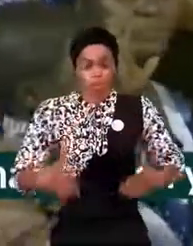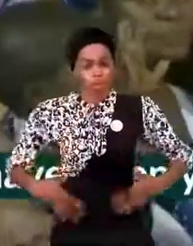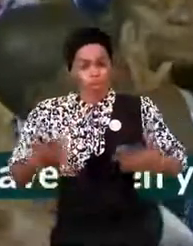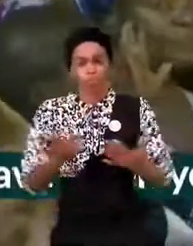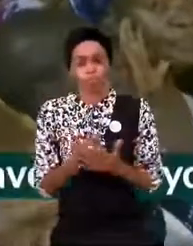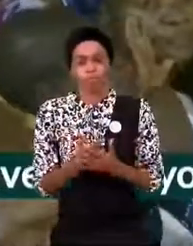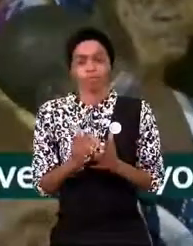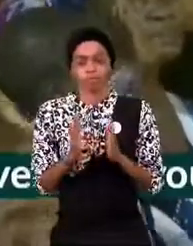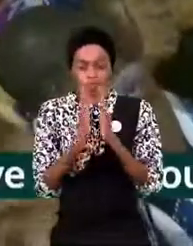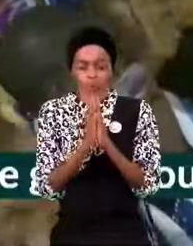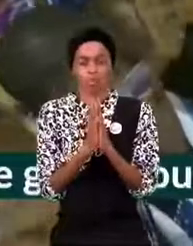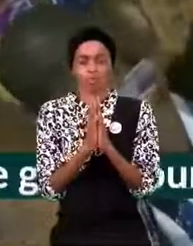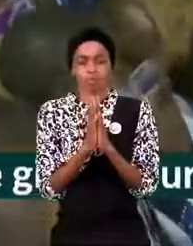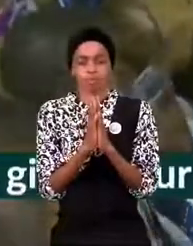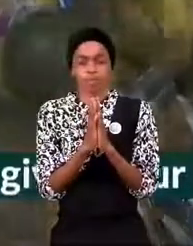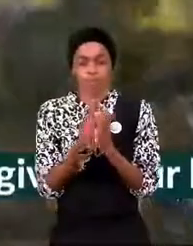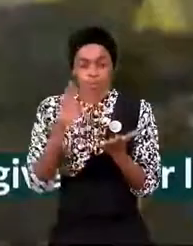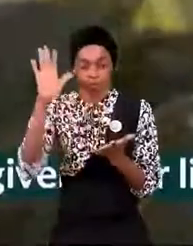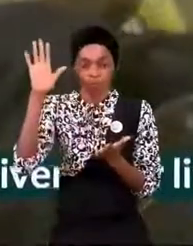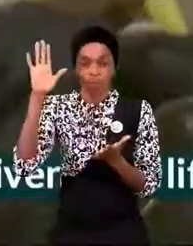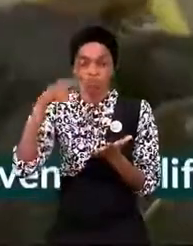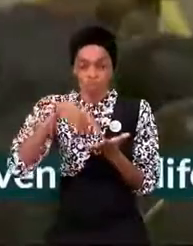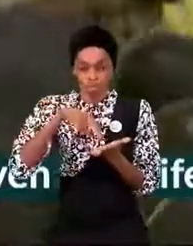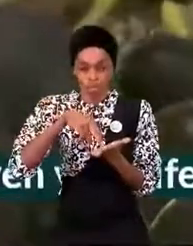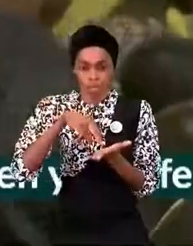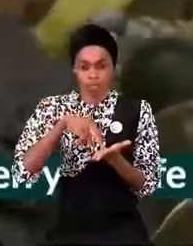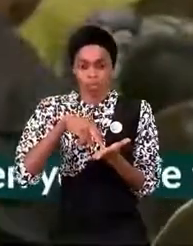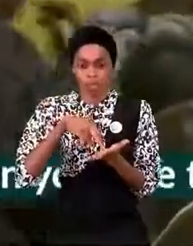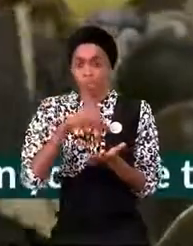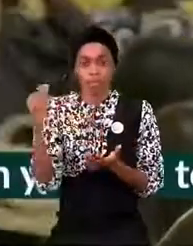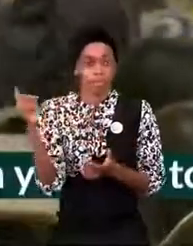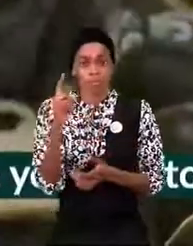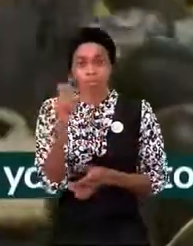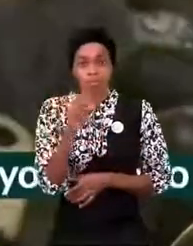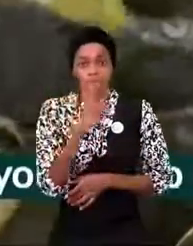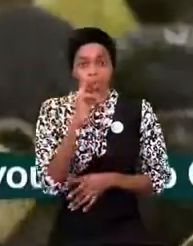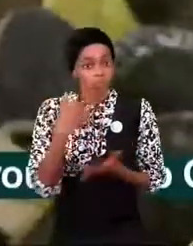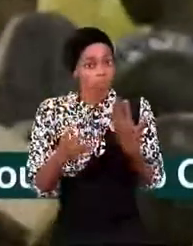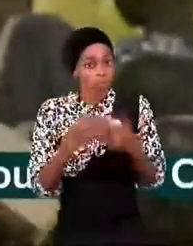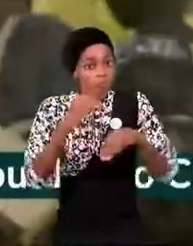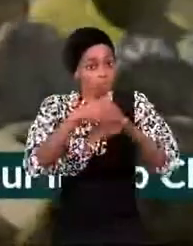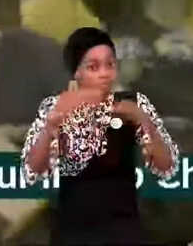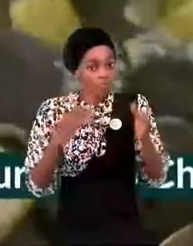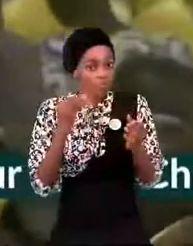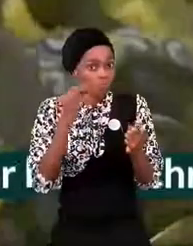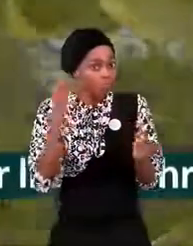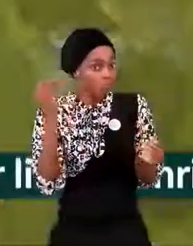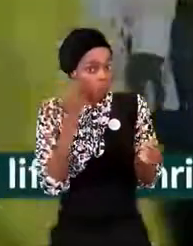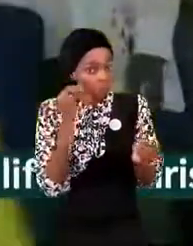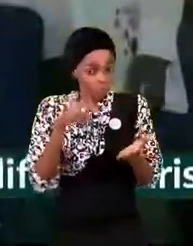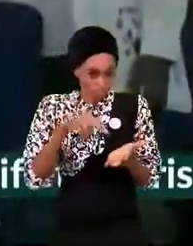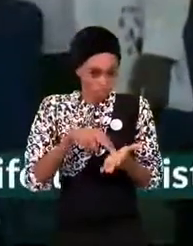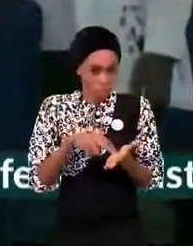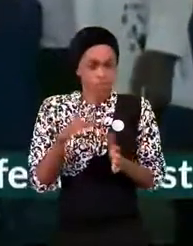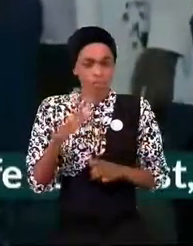bénisse là-bas, et debout, partout où tu es. C'est le moment pour être transporté dans